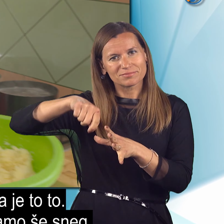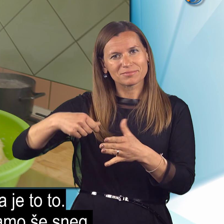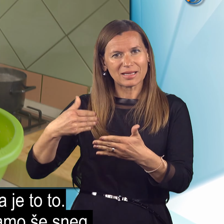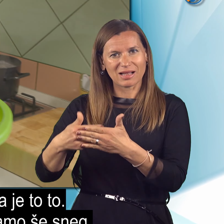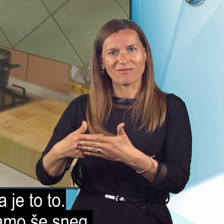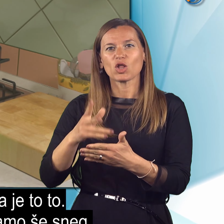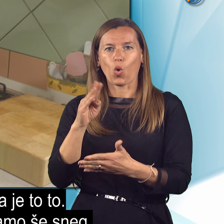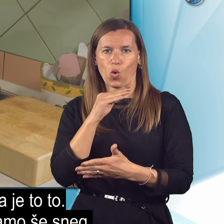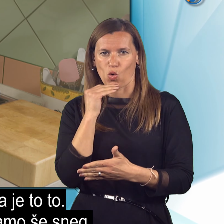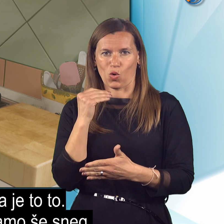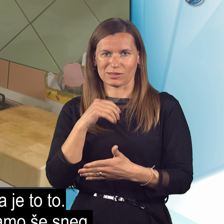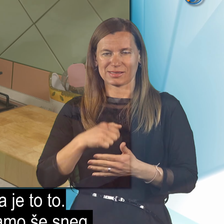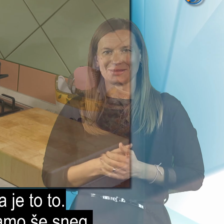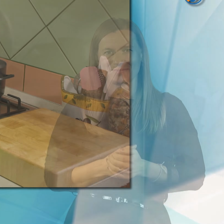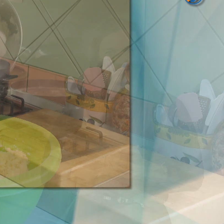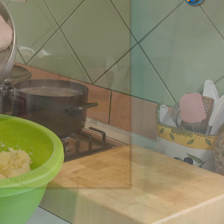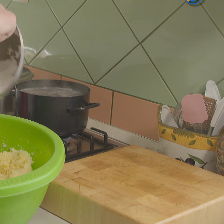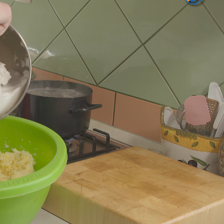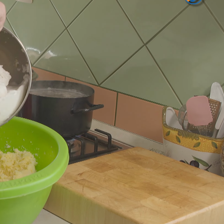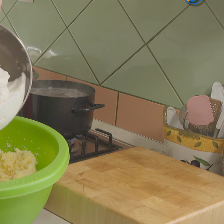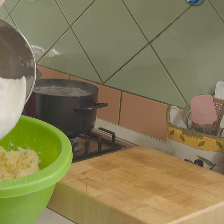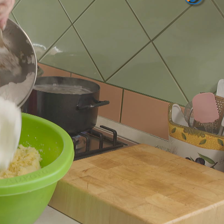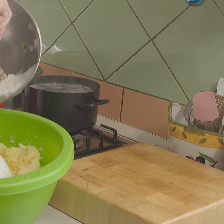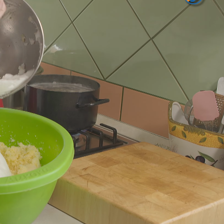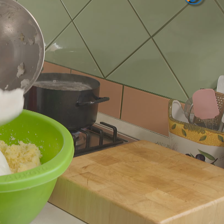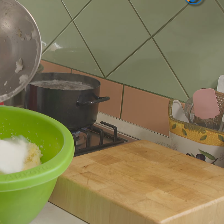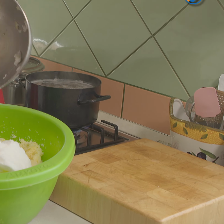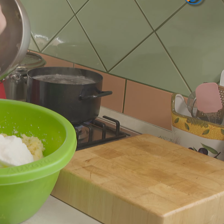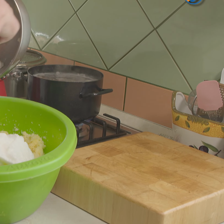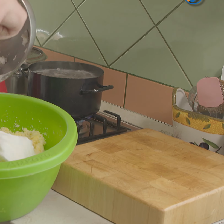dala tole? Evo.